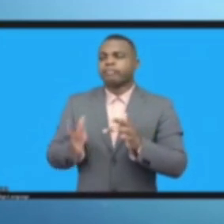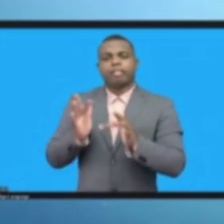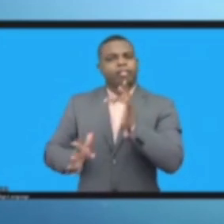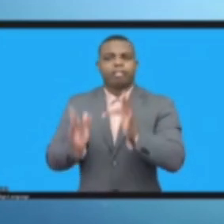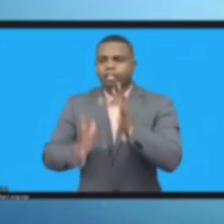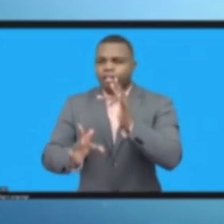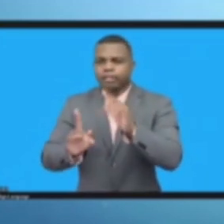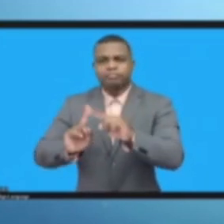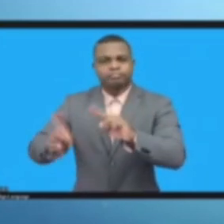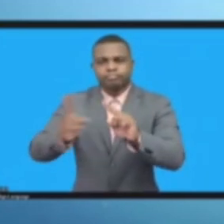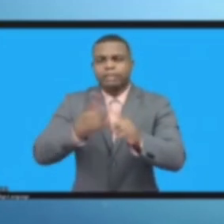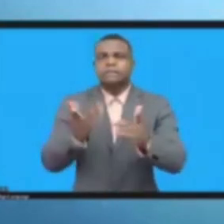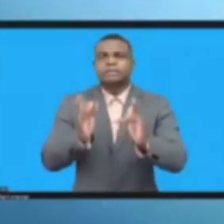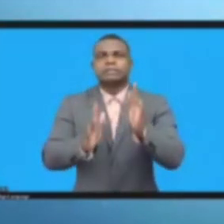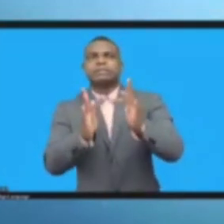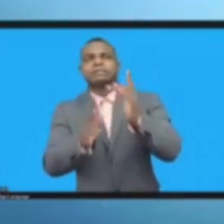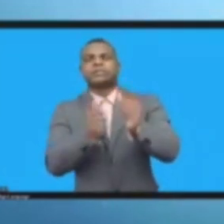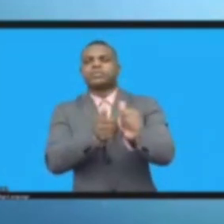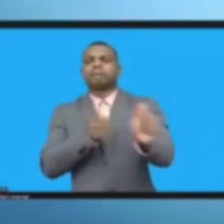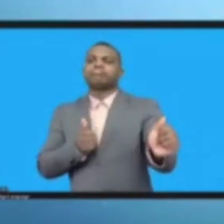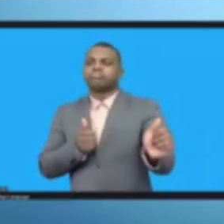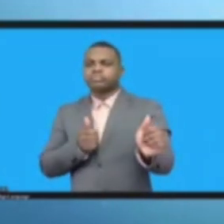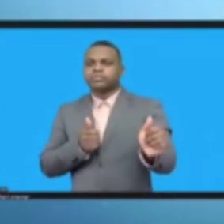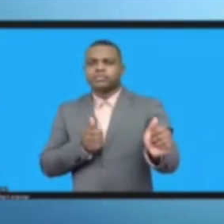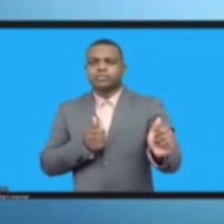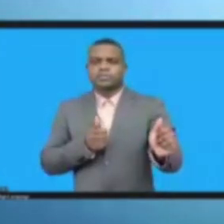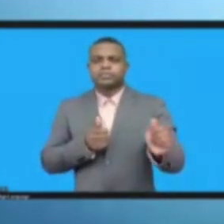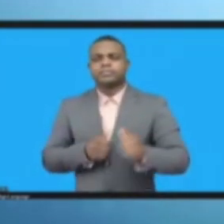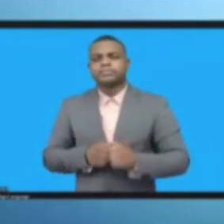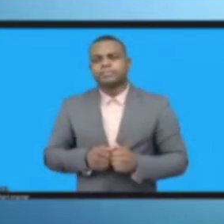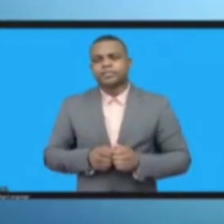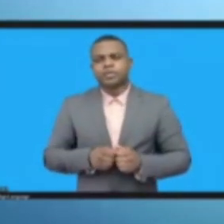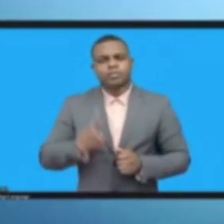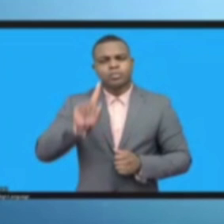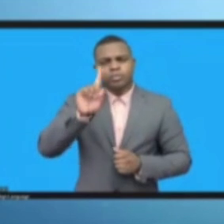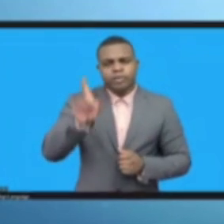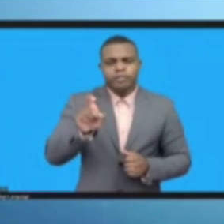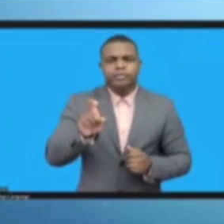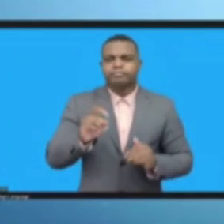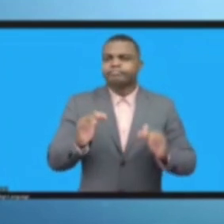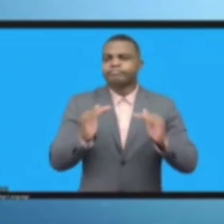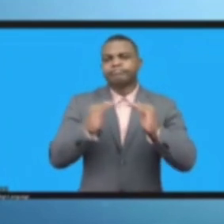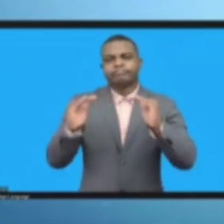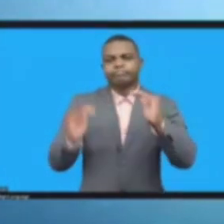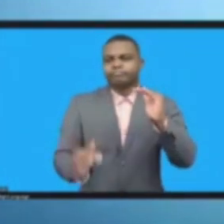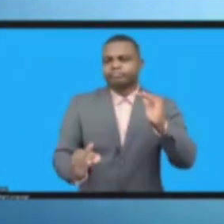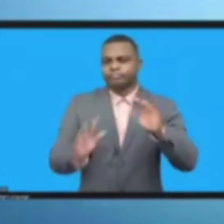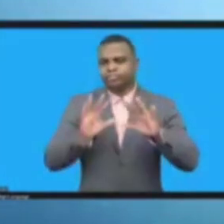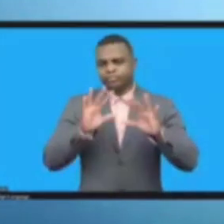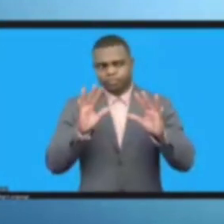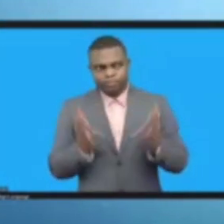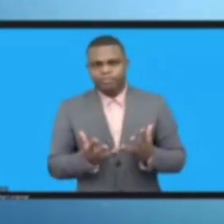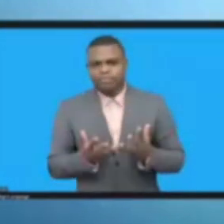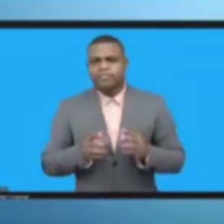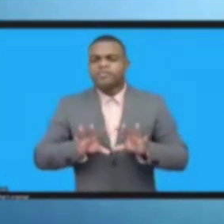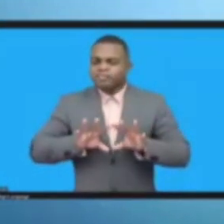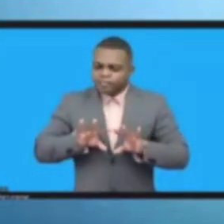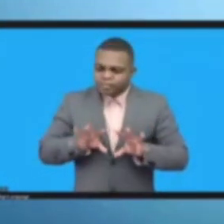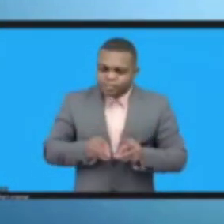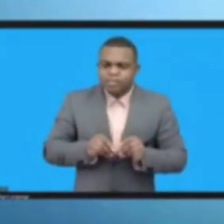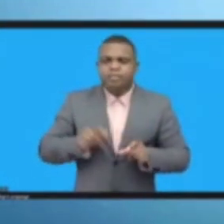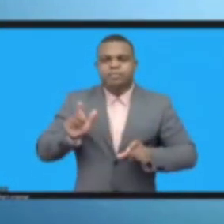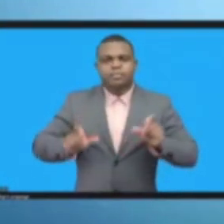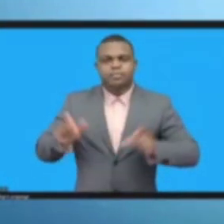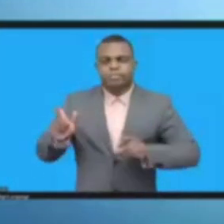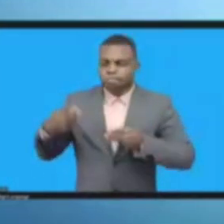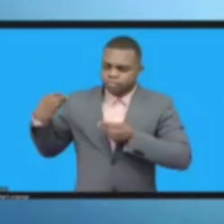некий порочный круг неравенства, который в том числе касается и